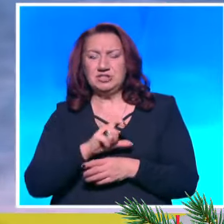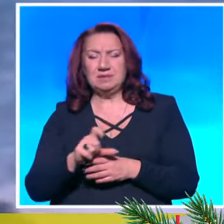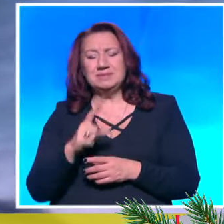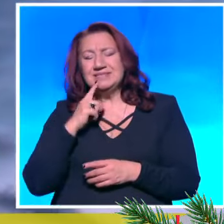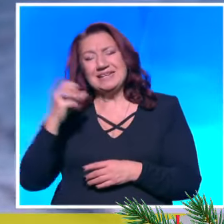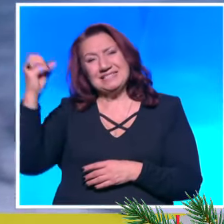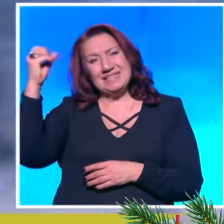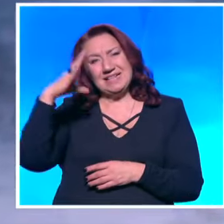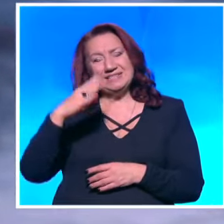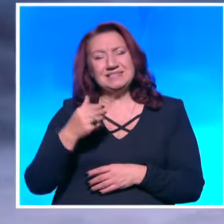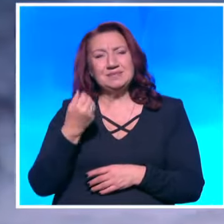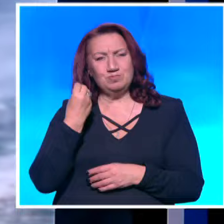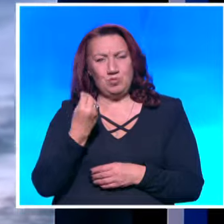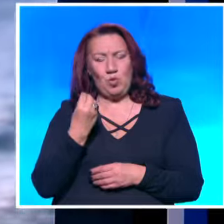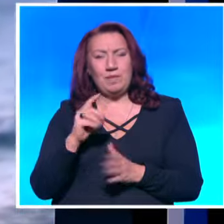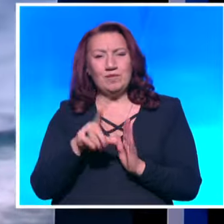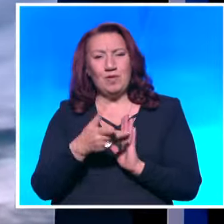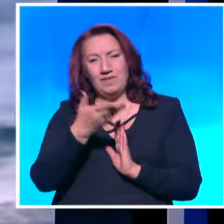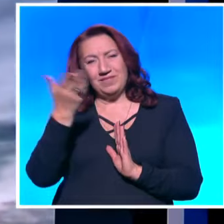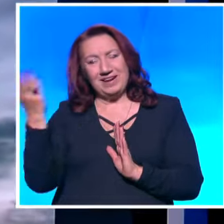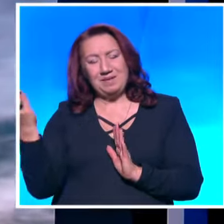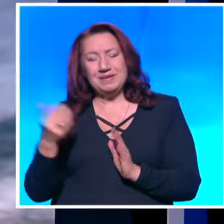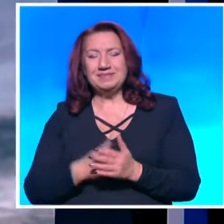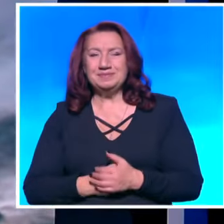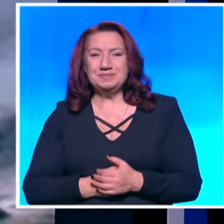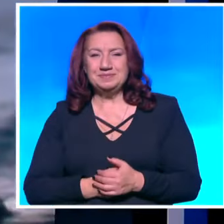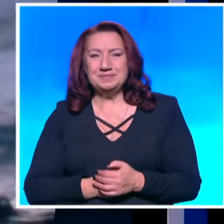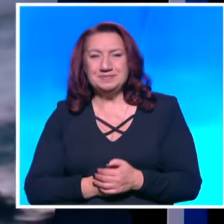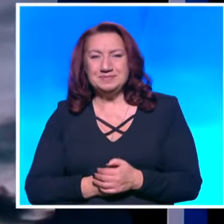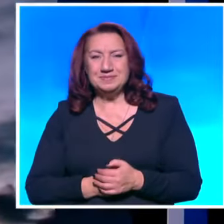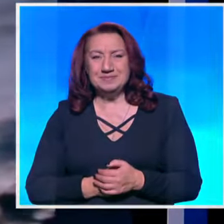по-топло време а сега останете с btv